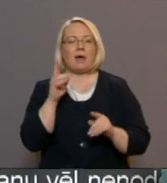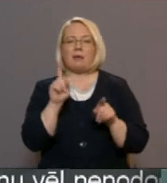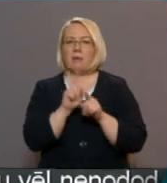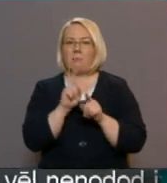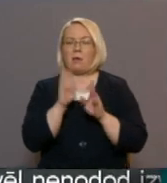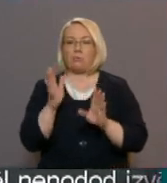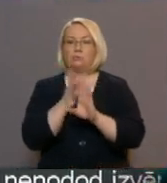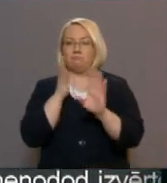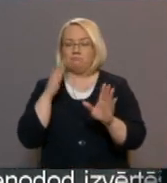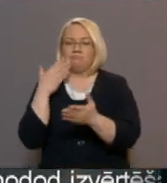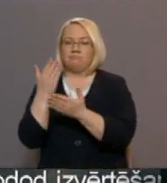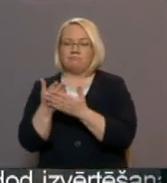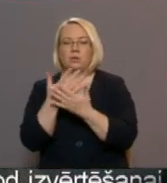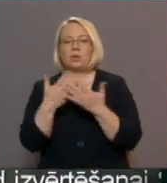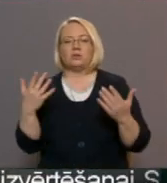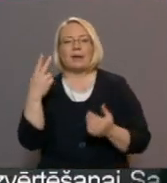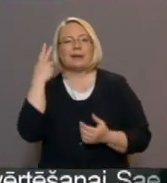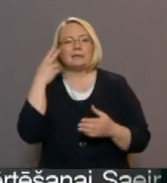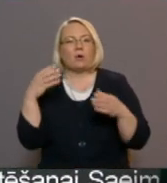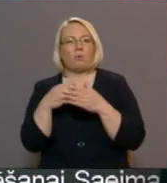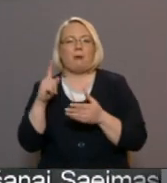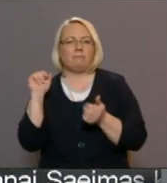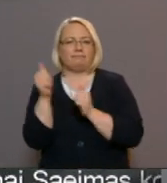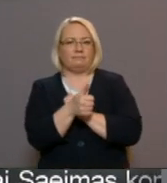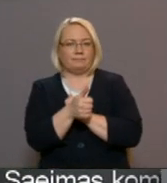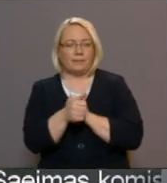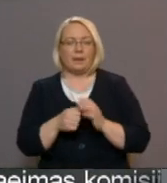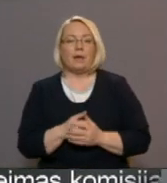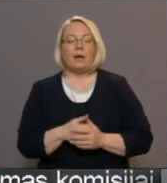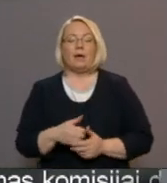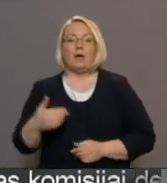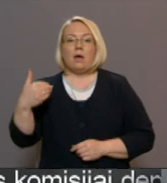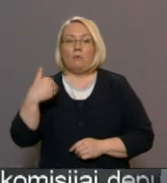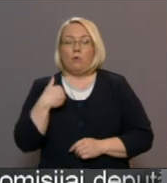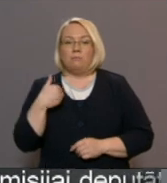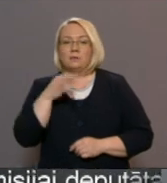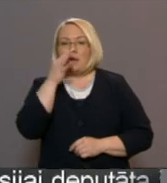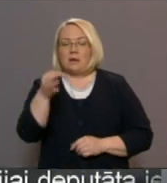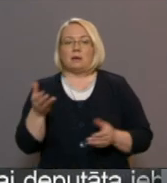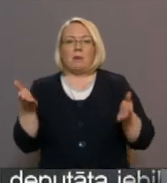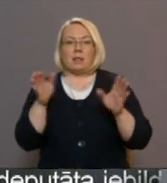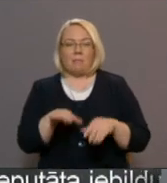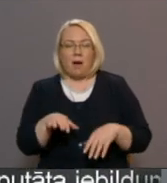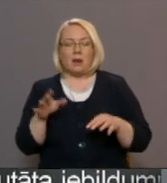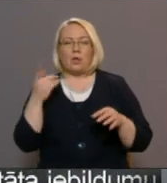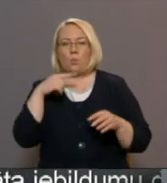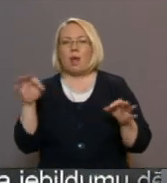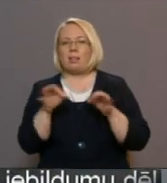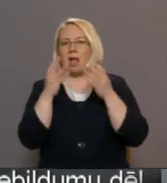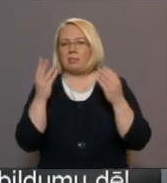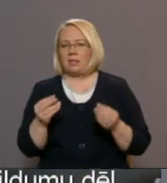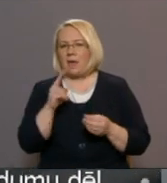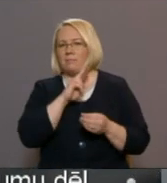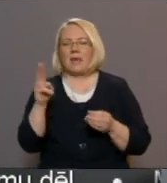saglabāsies iedzīvotājiem no dažādām riska grupām. Mums ir, jāsaka, palikuši pāri vēl kopš lieldienām